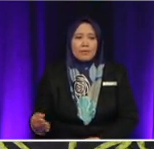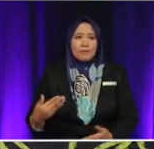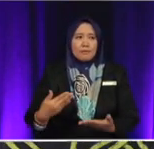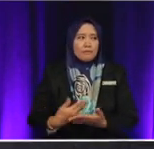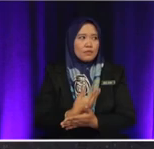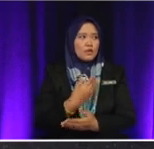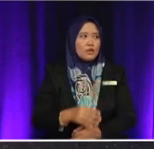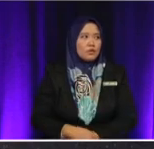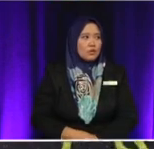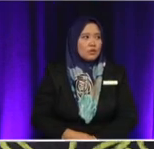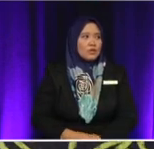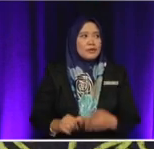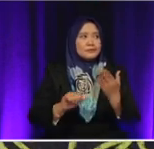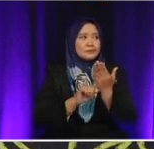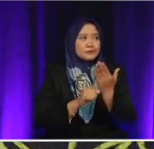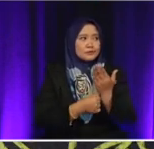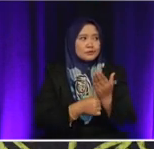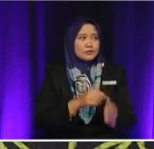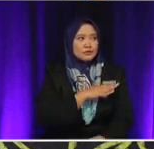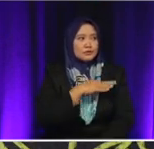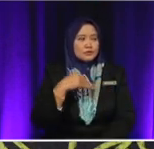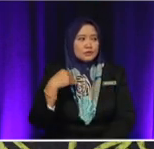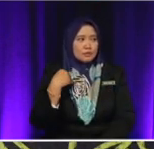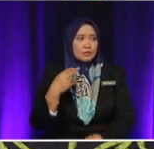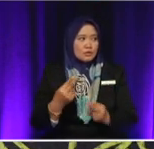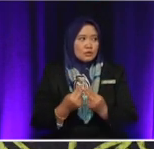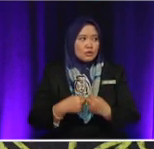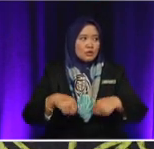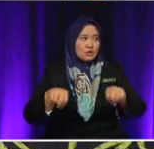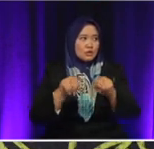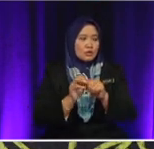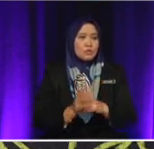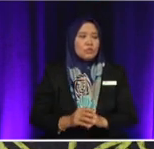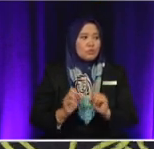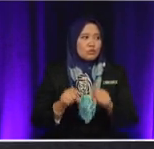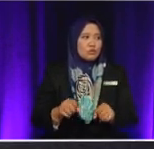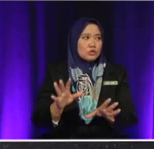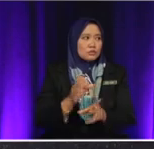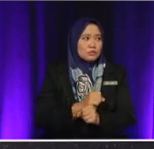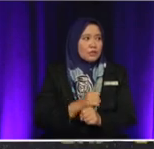menjana idea dan mencipta, dan meneroka pelbagai kemungkinan.